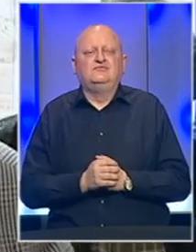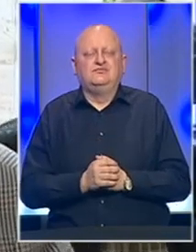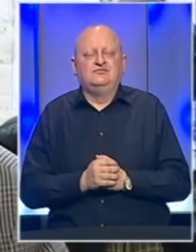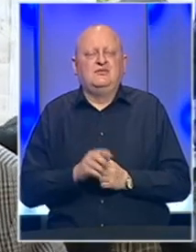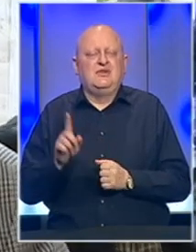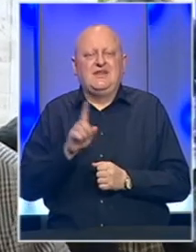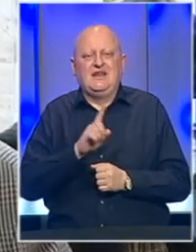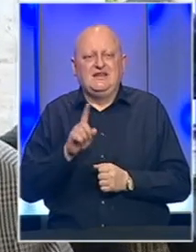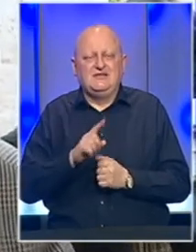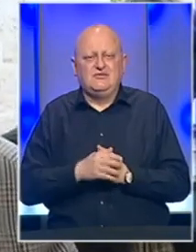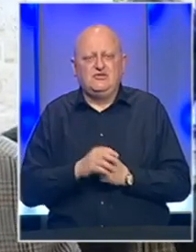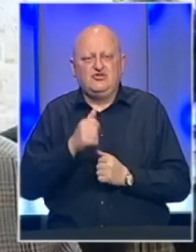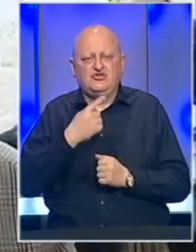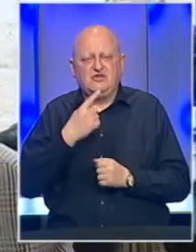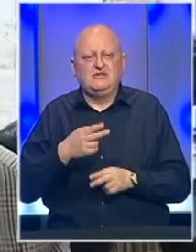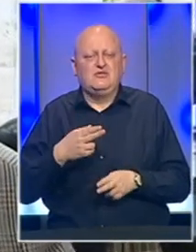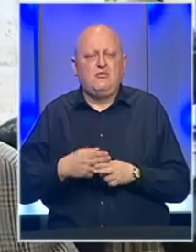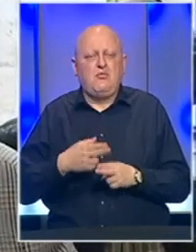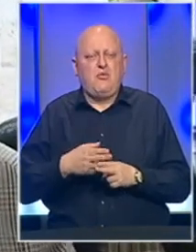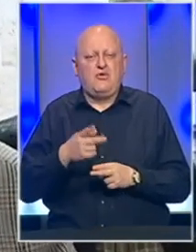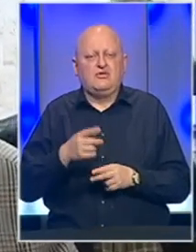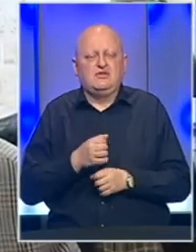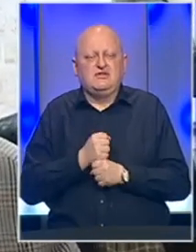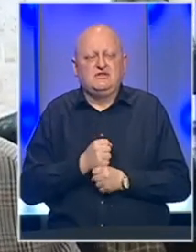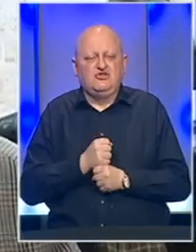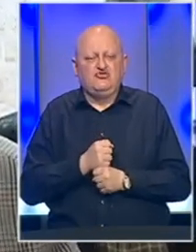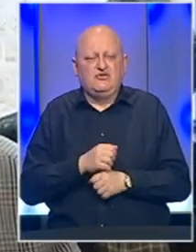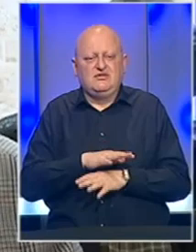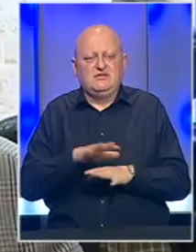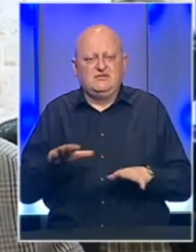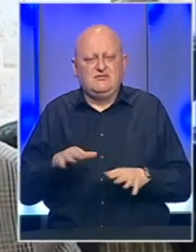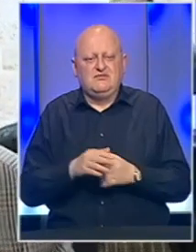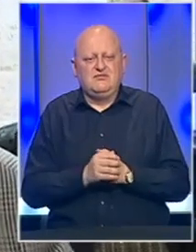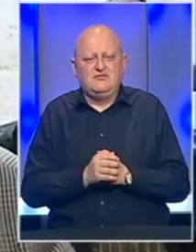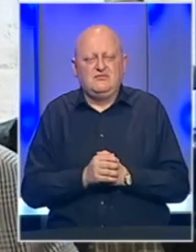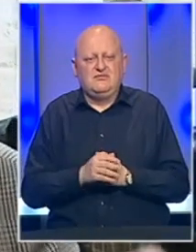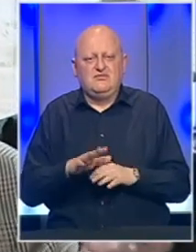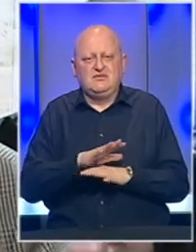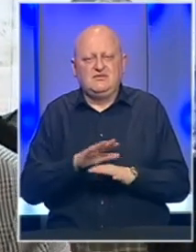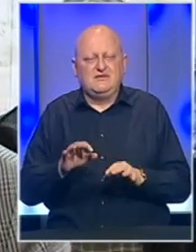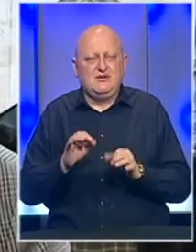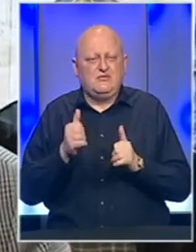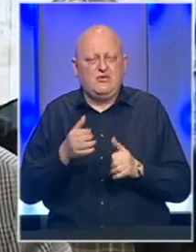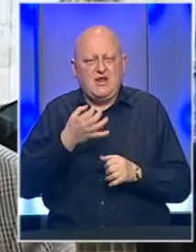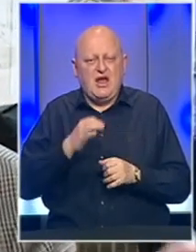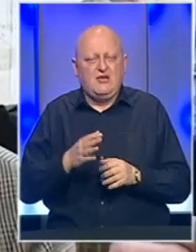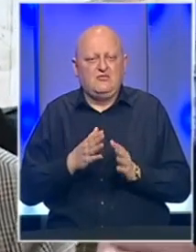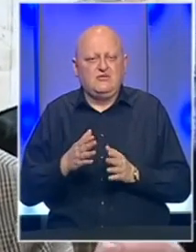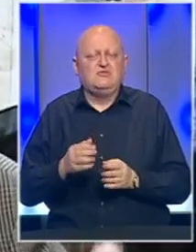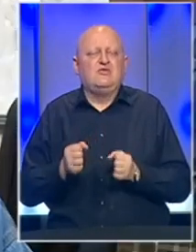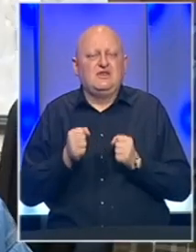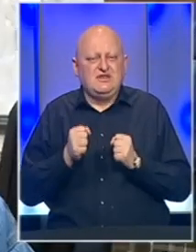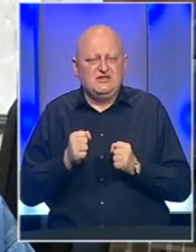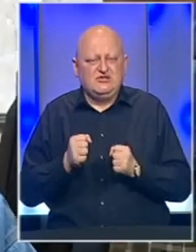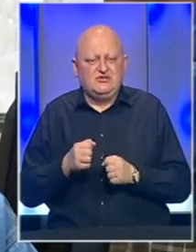da nismo, što se kaže, bolovali, to sačuvali smo se i to sve. I sve je bilo u najboljem, izdržali